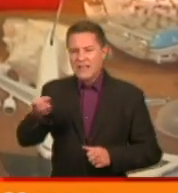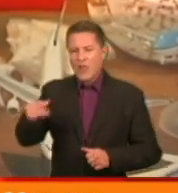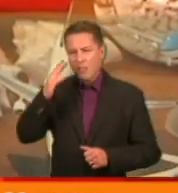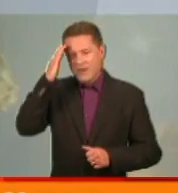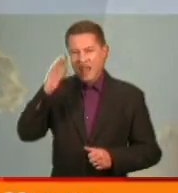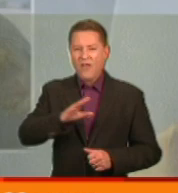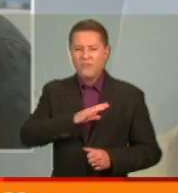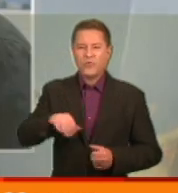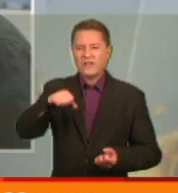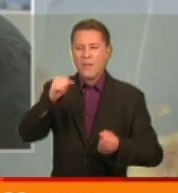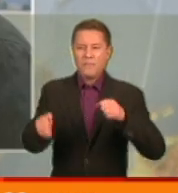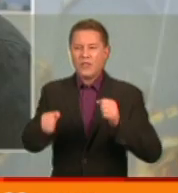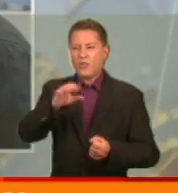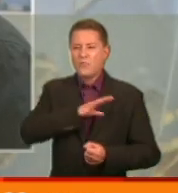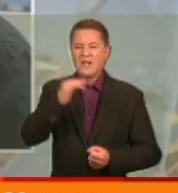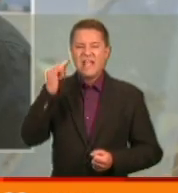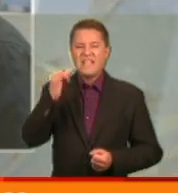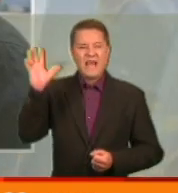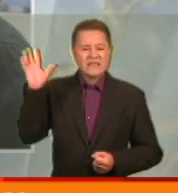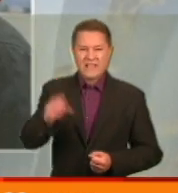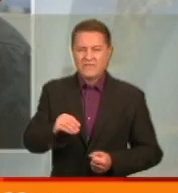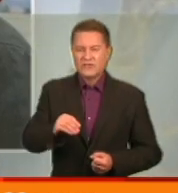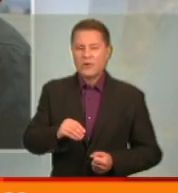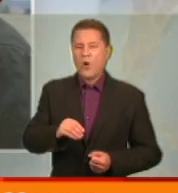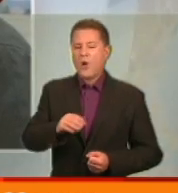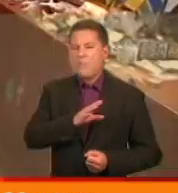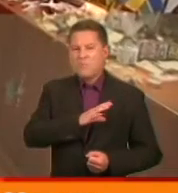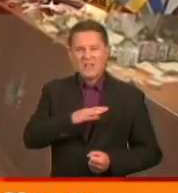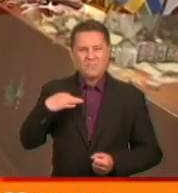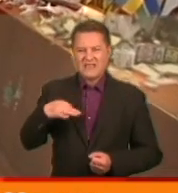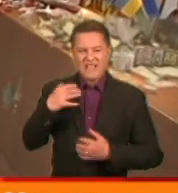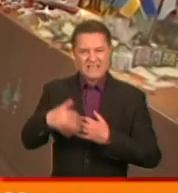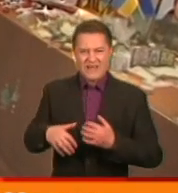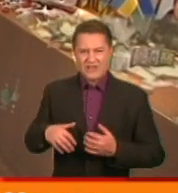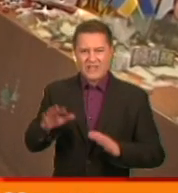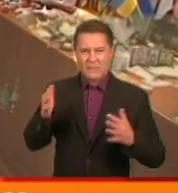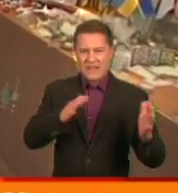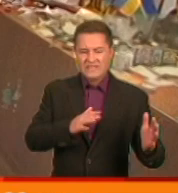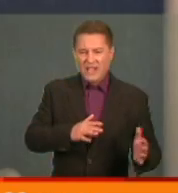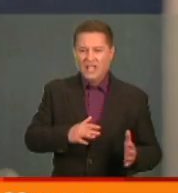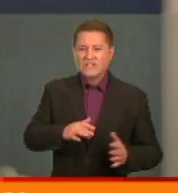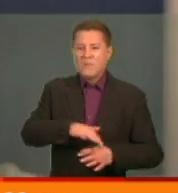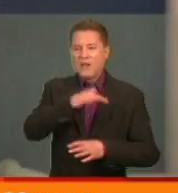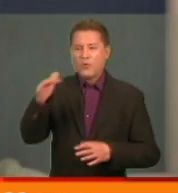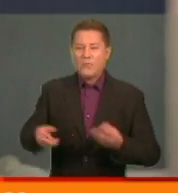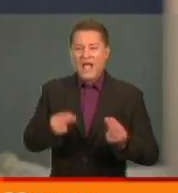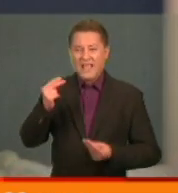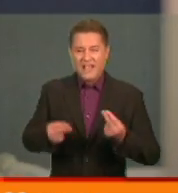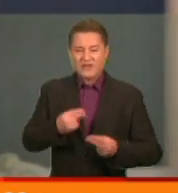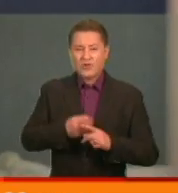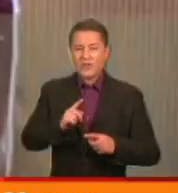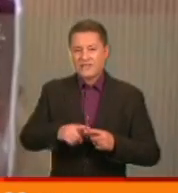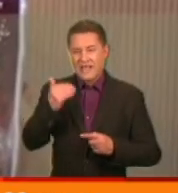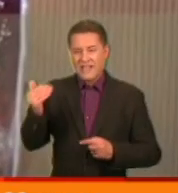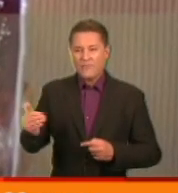стати пілотом. Йому було цікаво все, і він не був безразлічним взагалі к происходящим событиям. І купа м'яких іграшок на ліжку. Це Жорині. З цієї